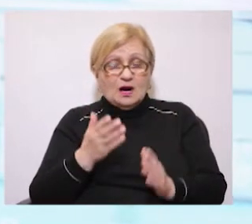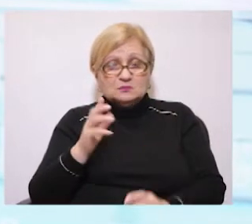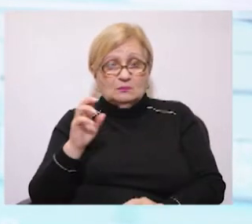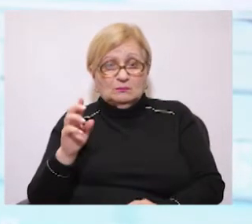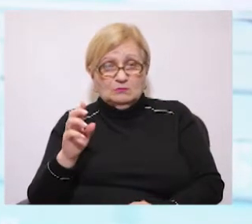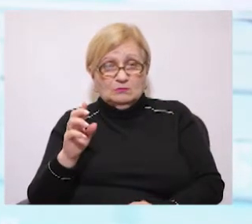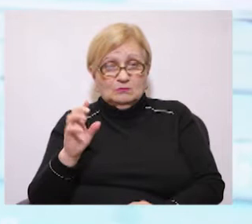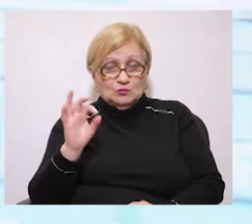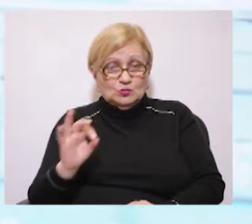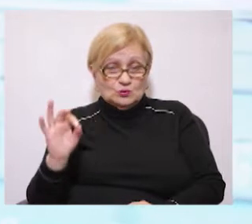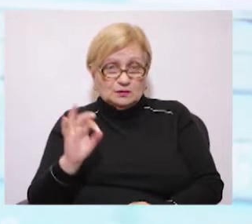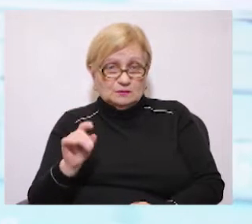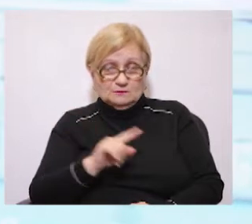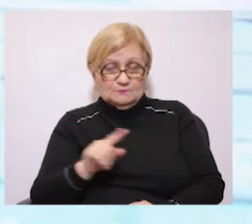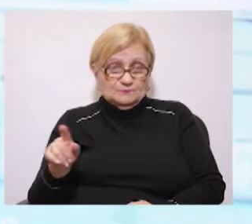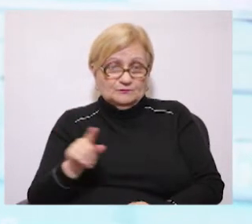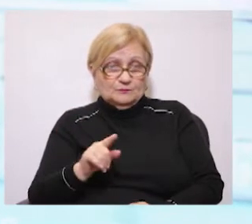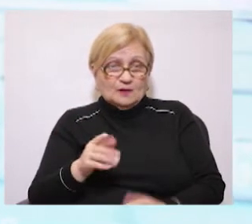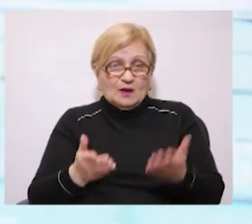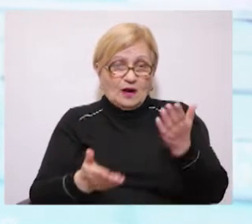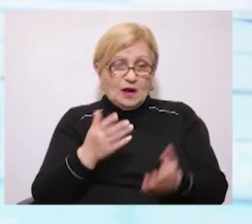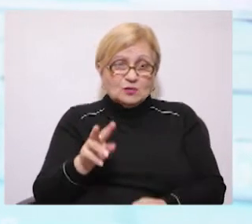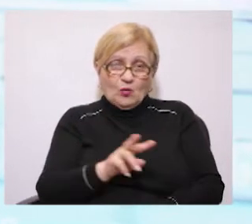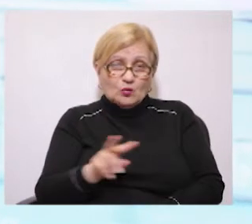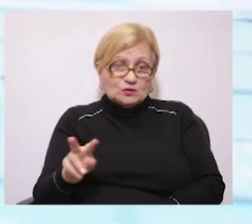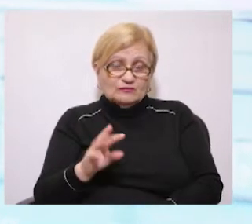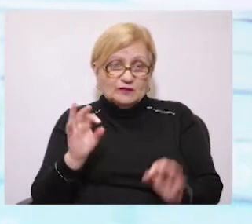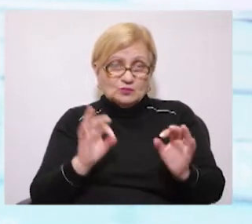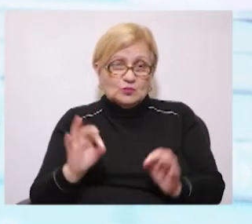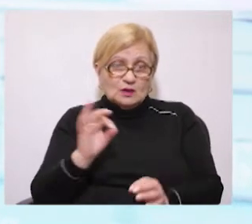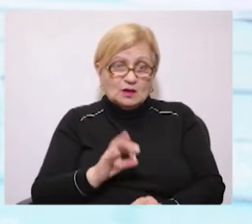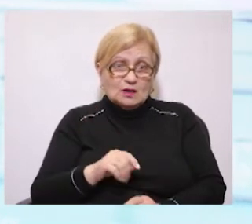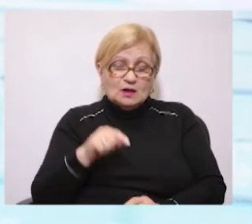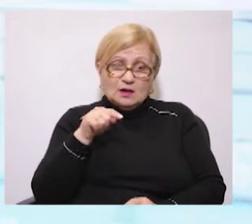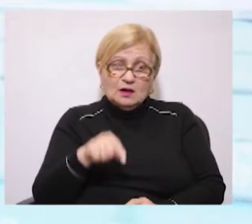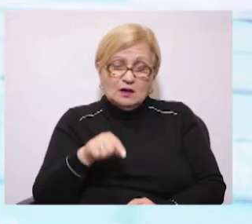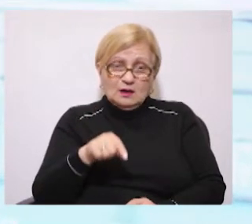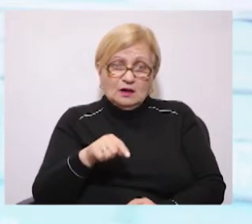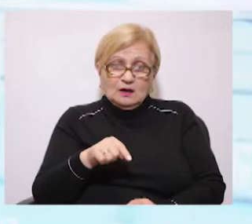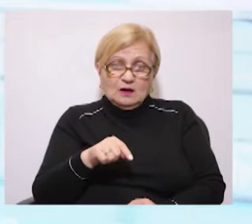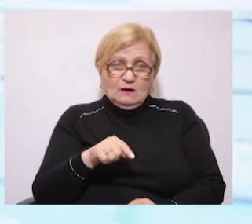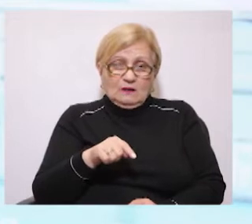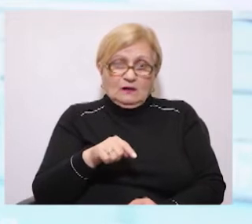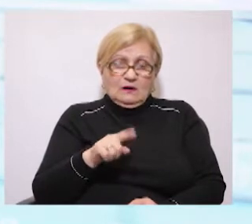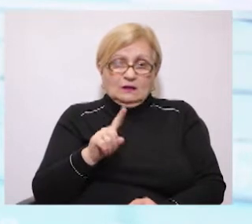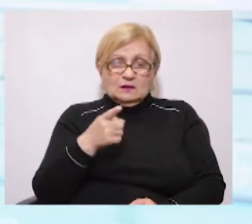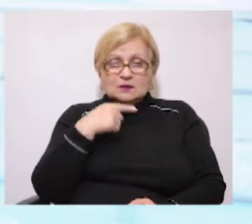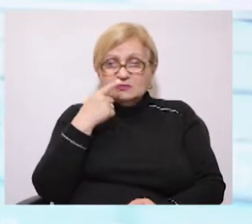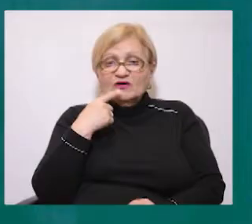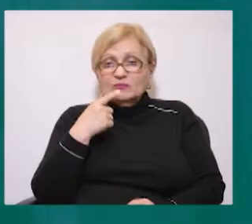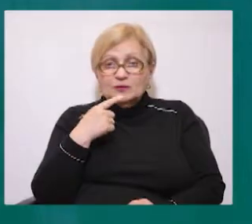ბე არი ნული, ან ორივე. აი ამ ორივეზე რატომ ვამბობ